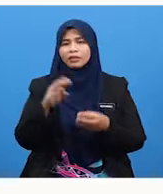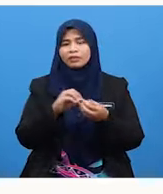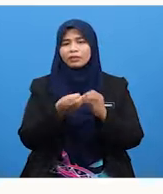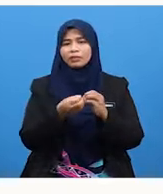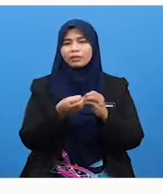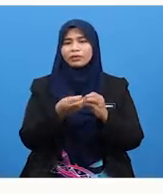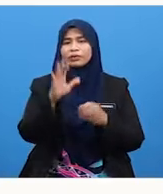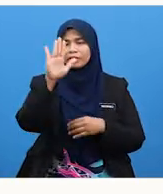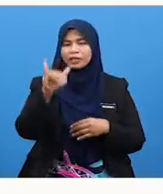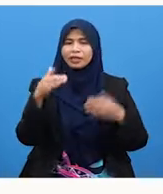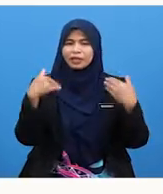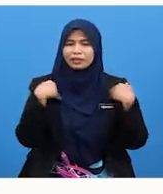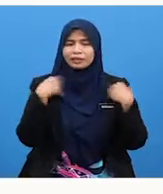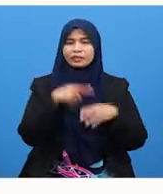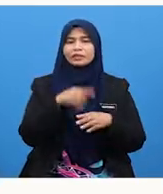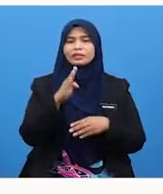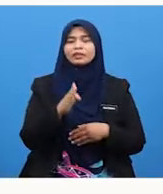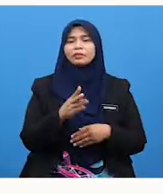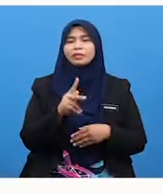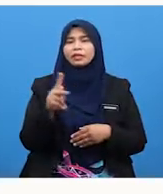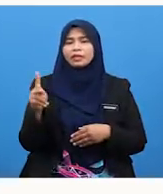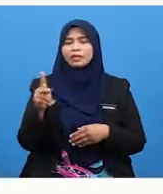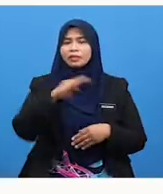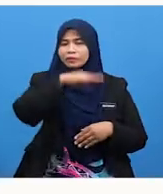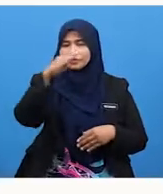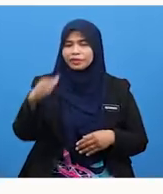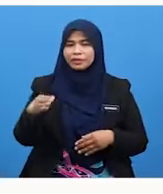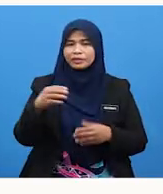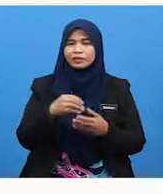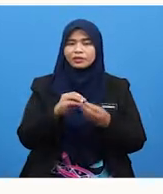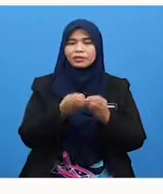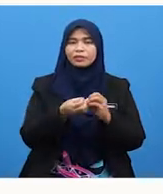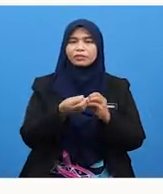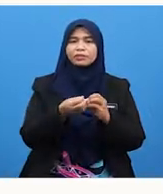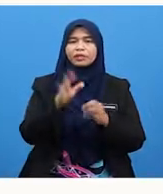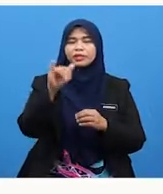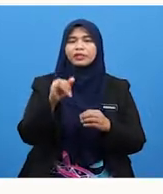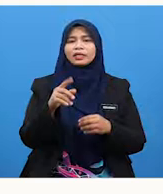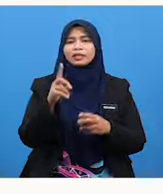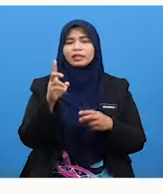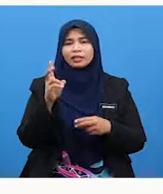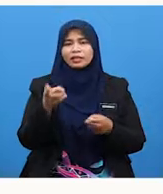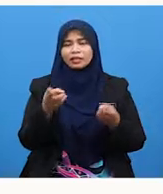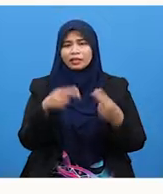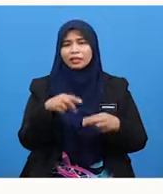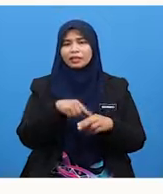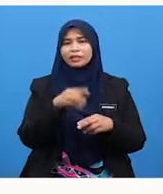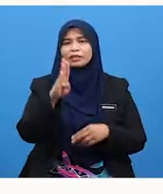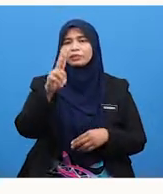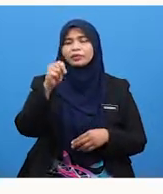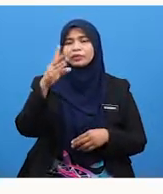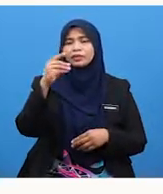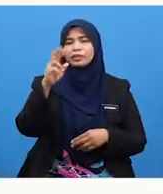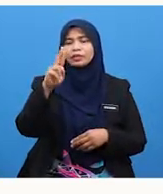nombor yang berada di sebelah kanan bukit, nombor yang hendak dibundarkan